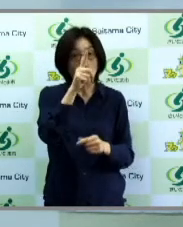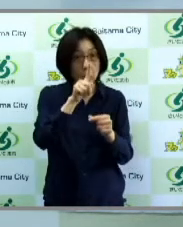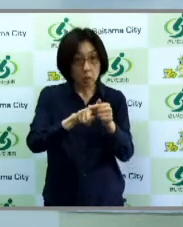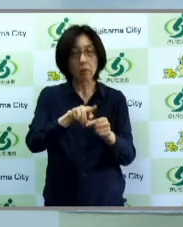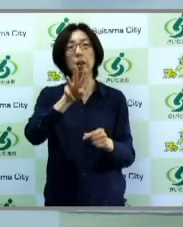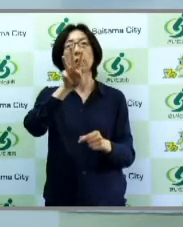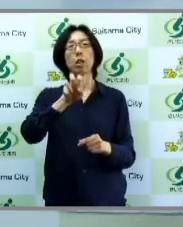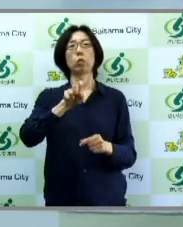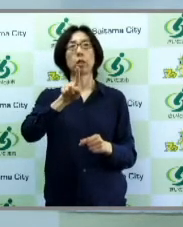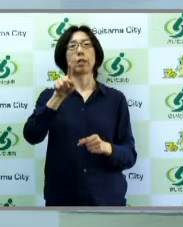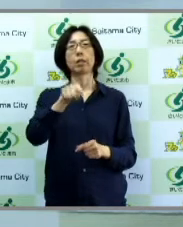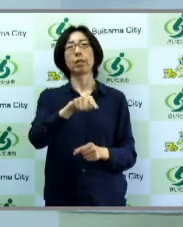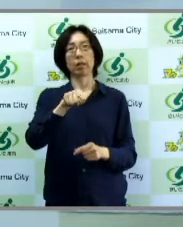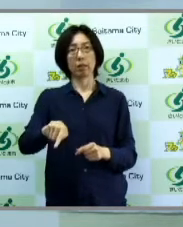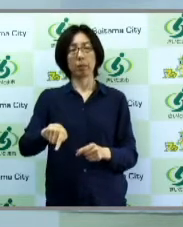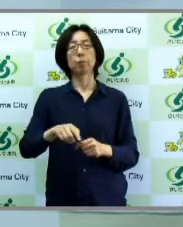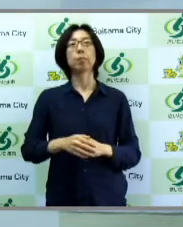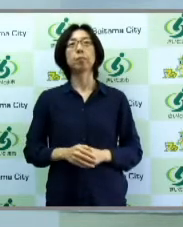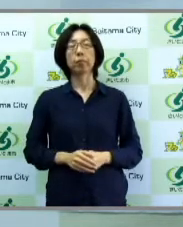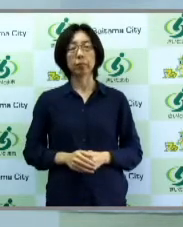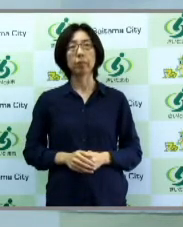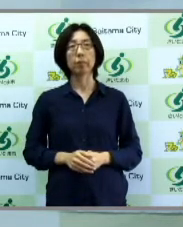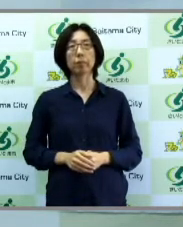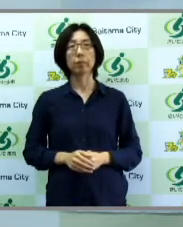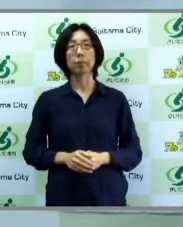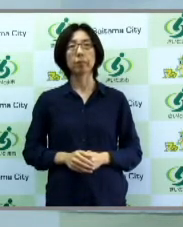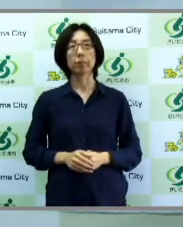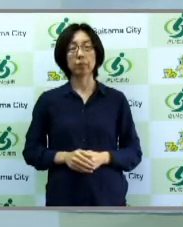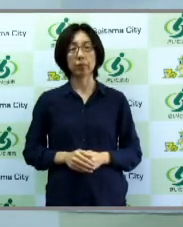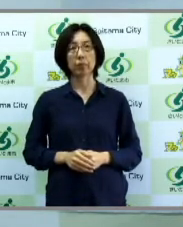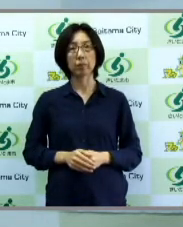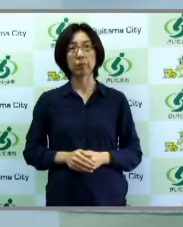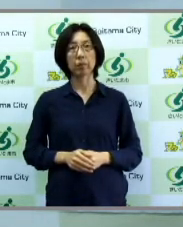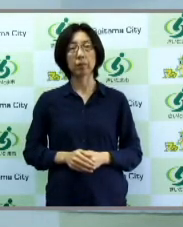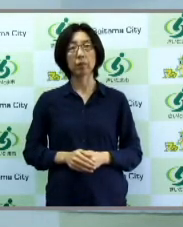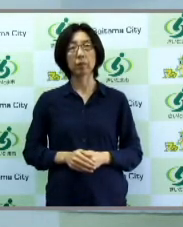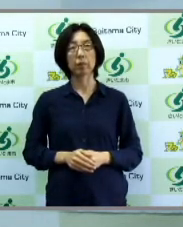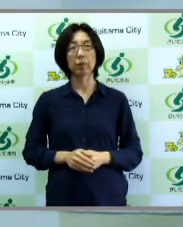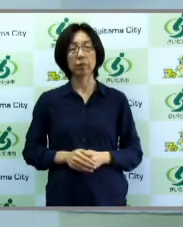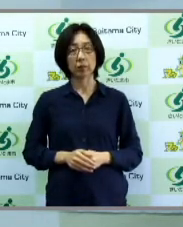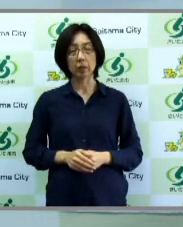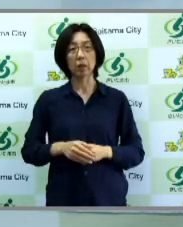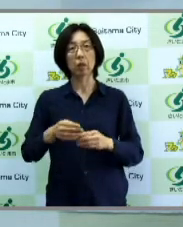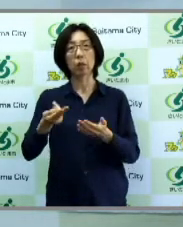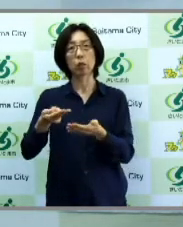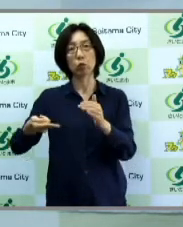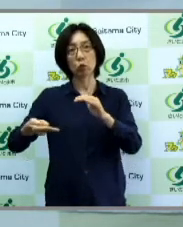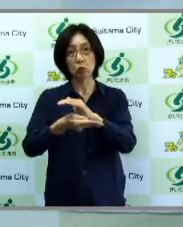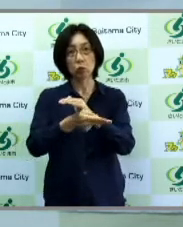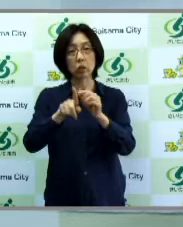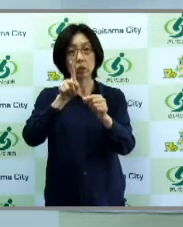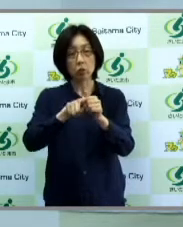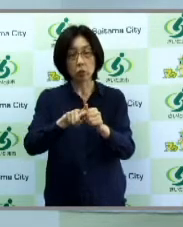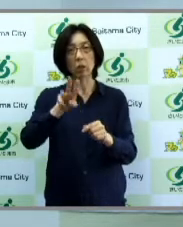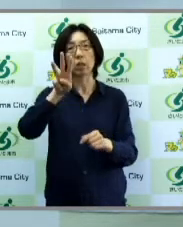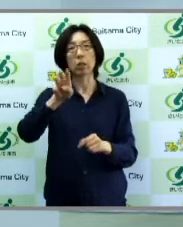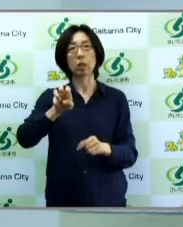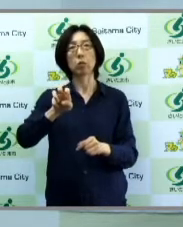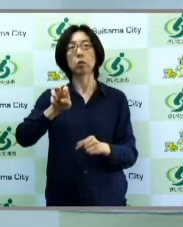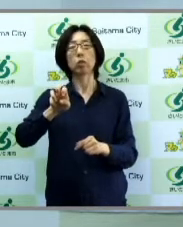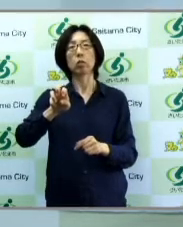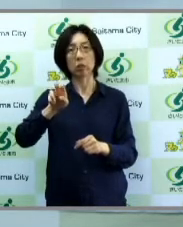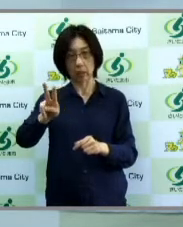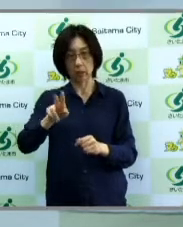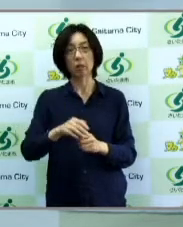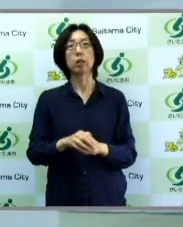31名となっております。また市内在住者の状況は、入院中の方が32名、宿泊